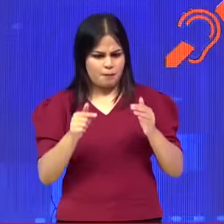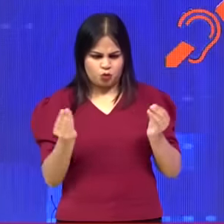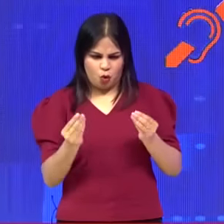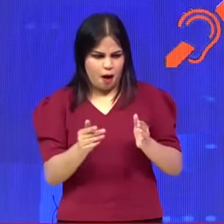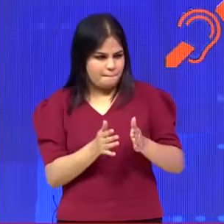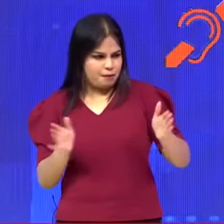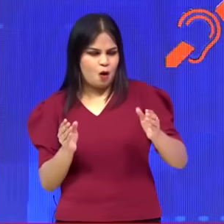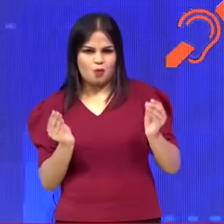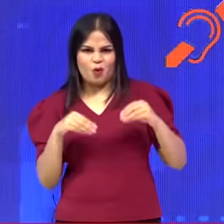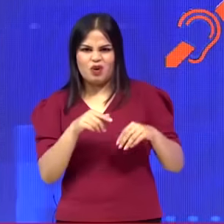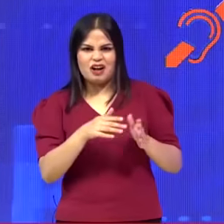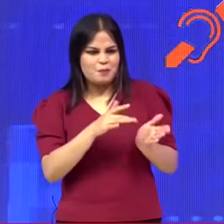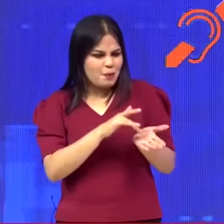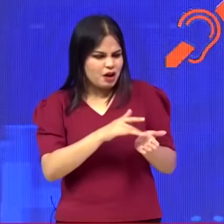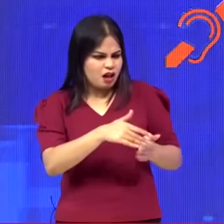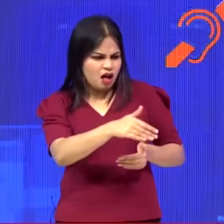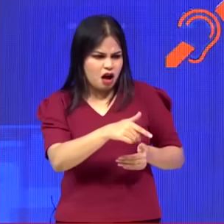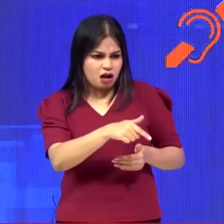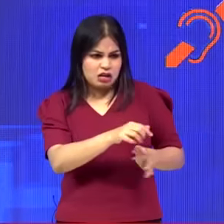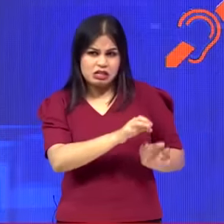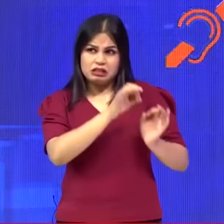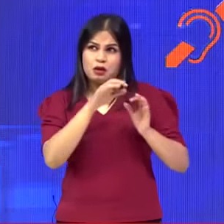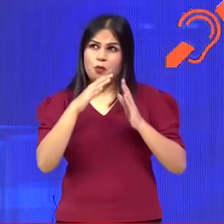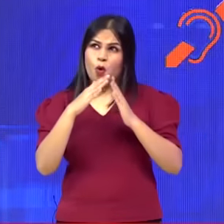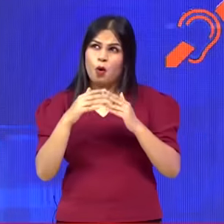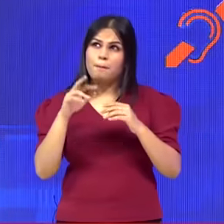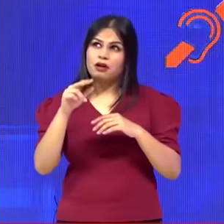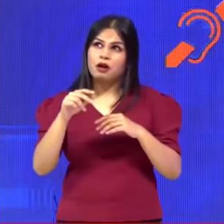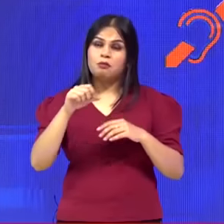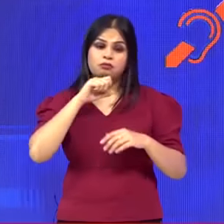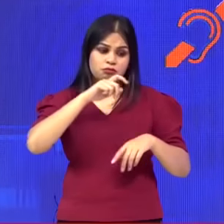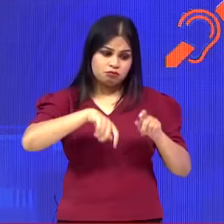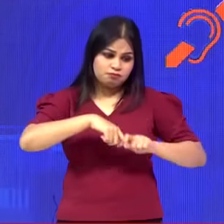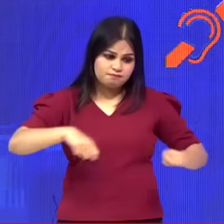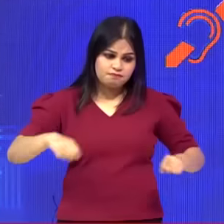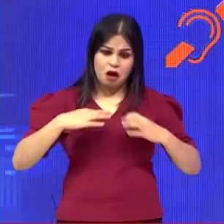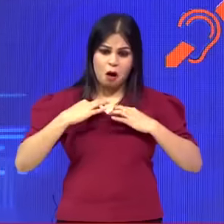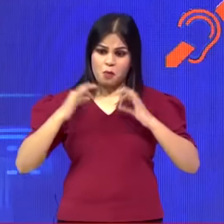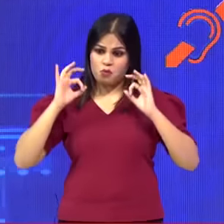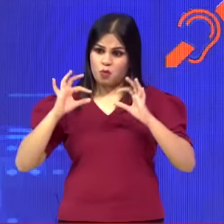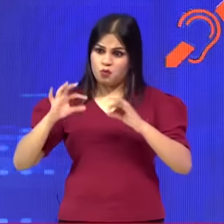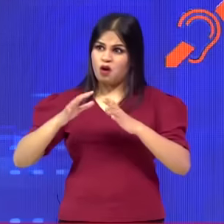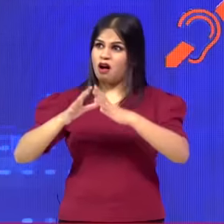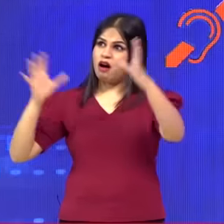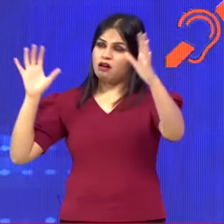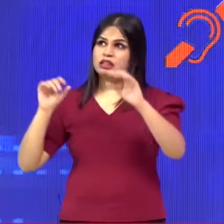है या, लेकिन इतना ही बड़ा नहीं है कि कपड़े और जूतों के लिए जगह हो, तो